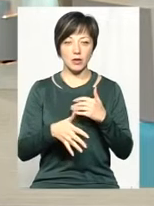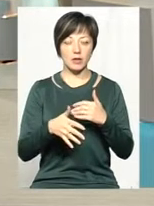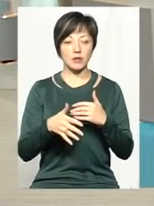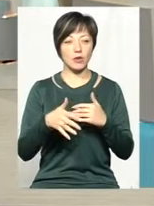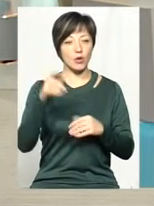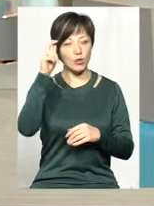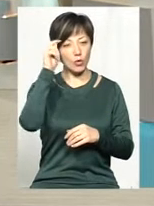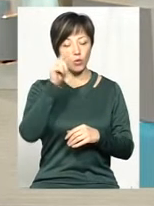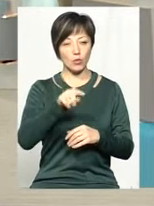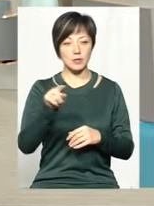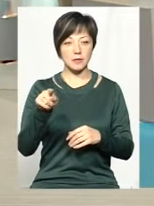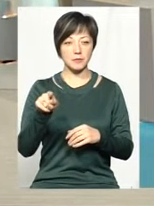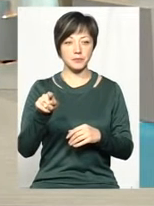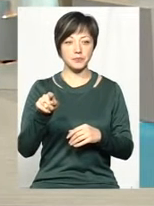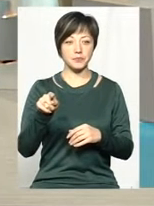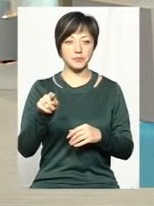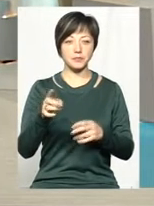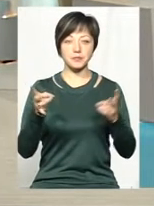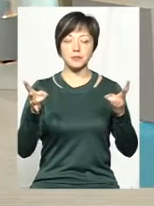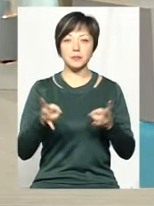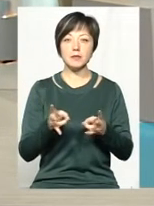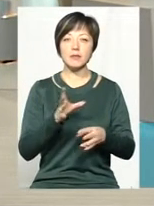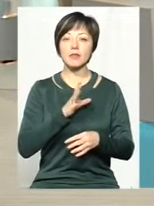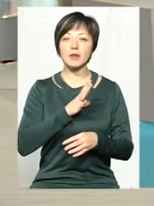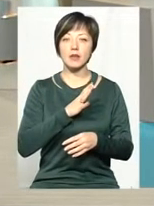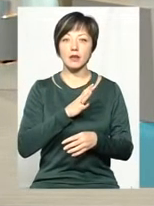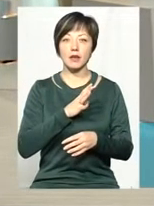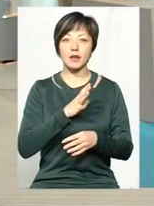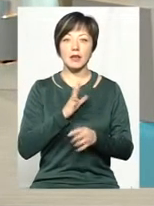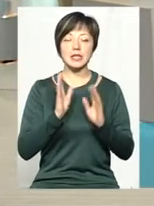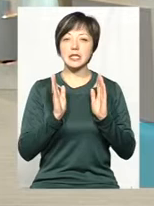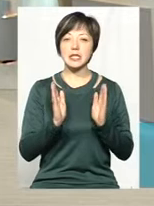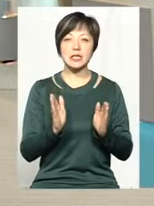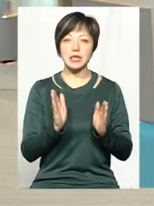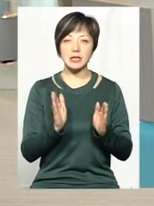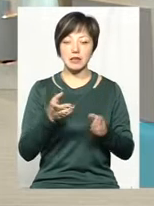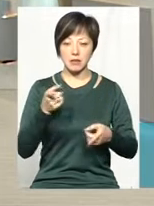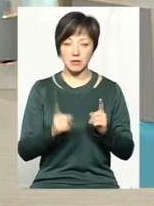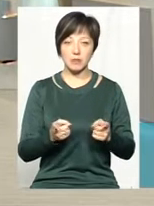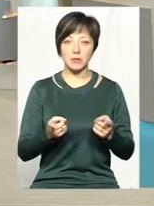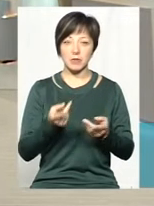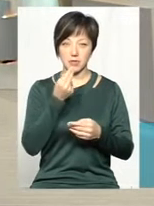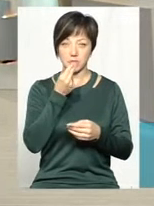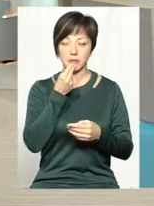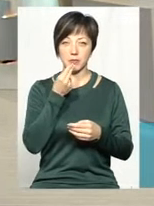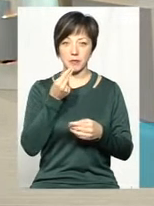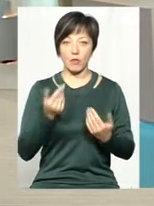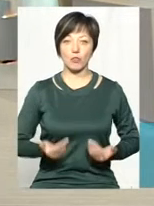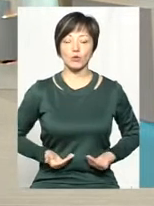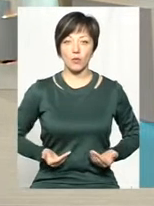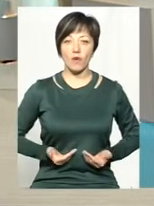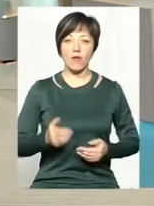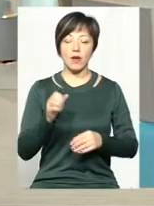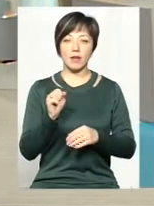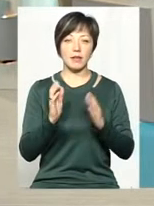хлопцям, вони, їм потрібна була піща не тільки духовна, не тільки, ну, битова, не тільки, да,